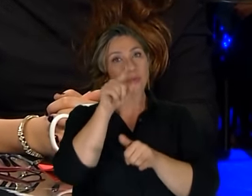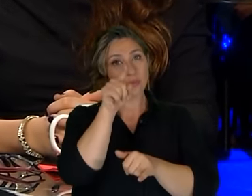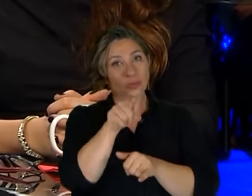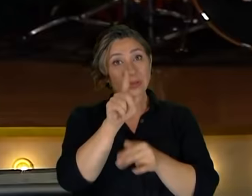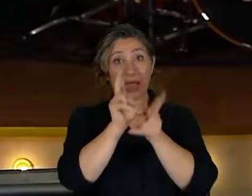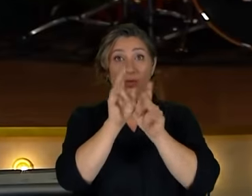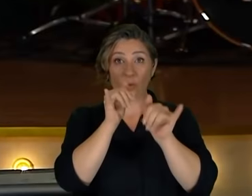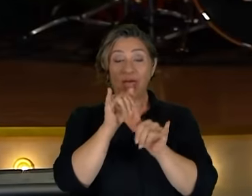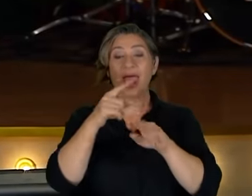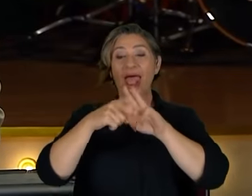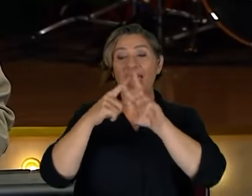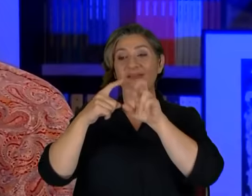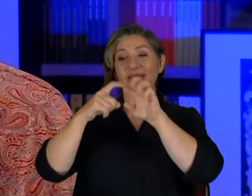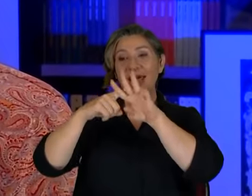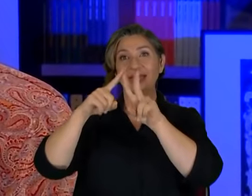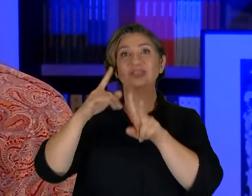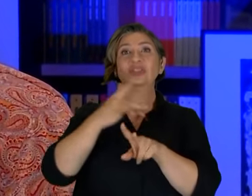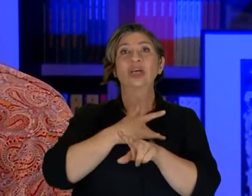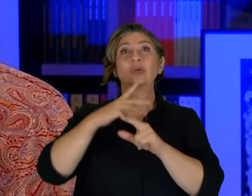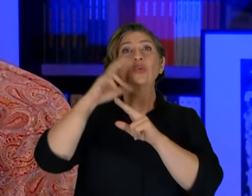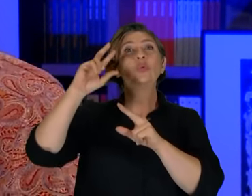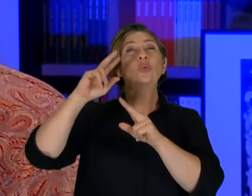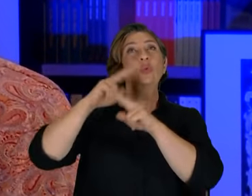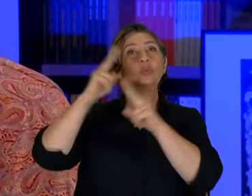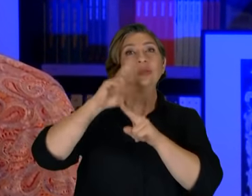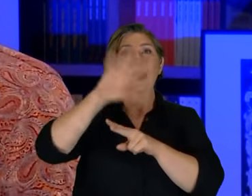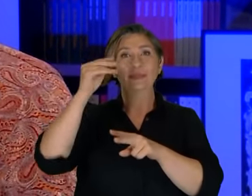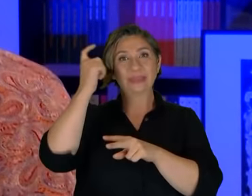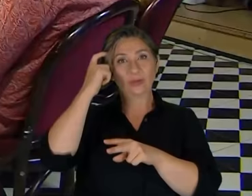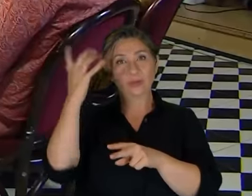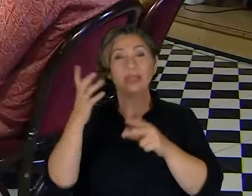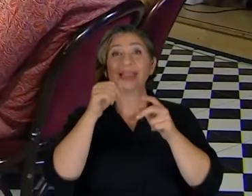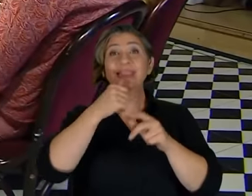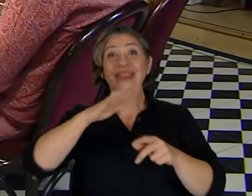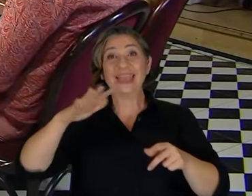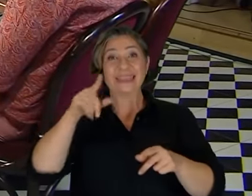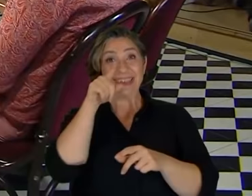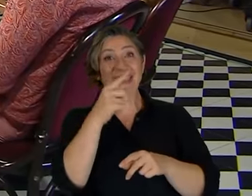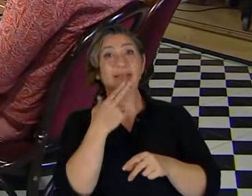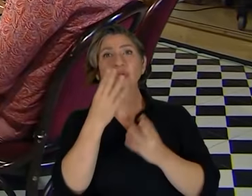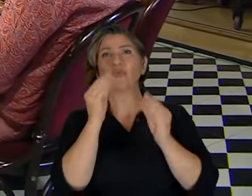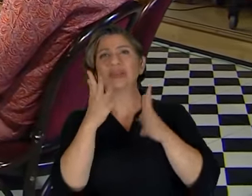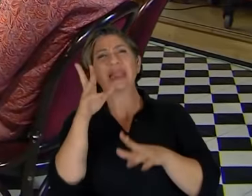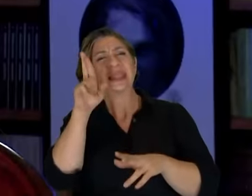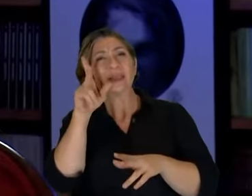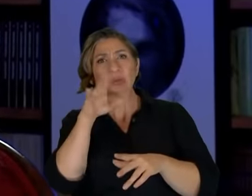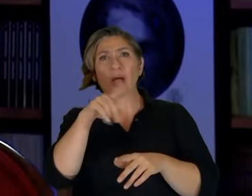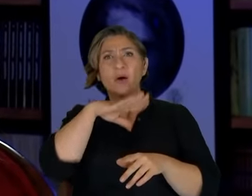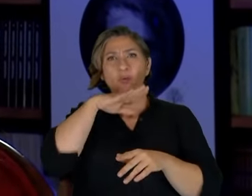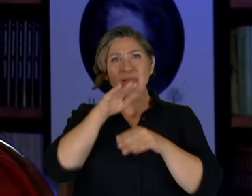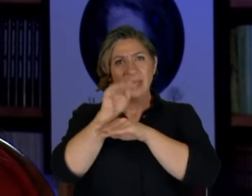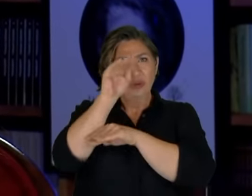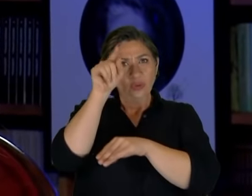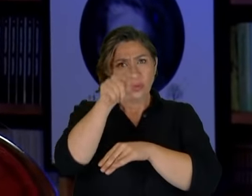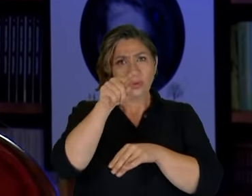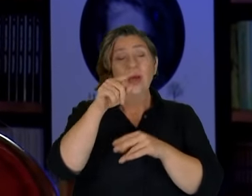oynuyorsunuz. Evrencan Gündüz'ü hepimiz tanıyoruz. Deniz Bağrı Açık'ı henüz çok tanımıyoruz. Siz yurt dışında mı